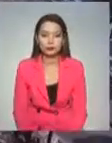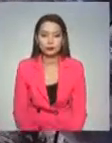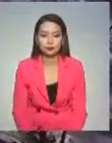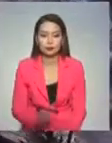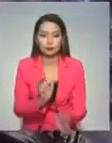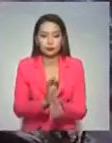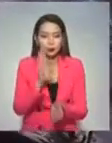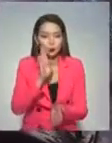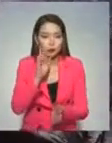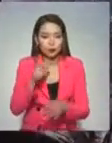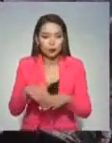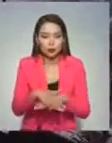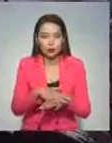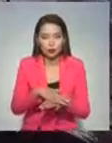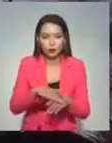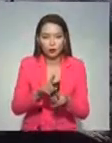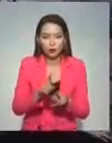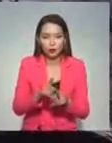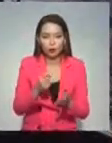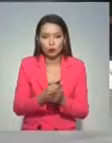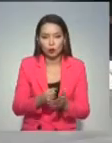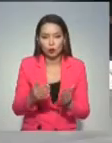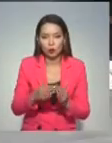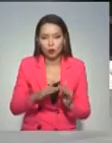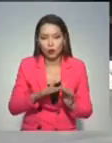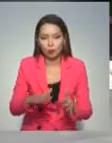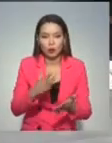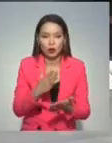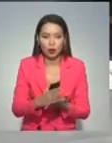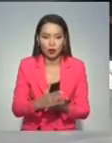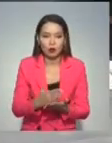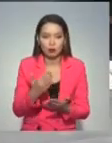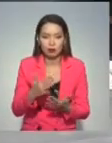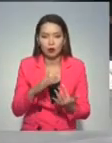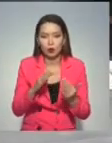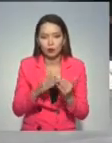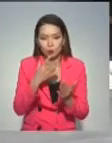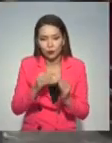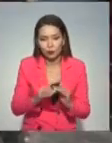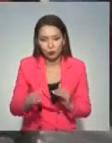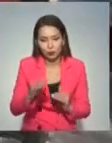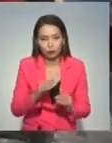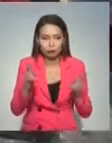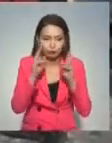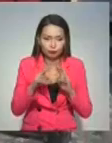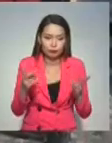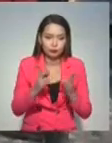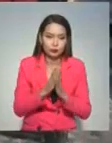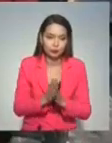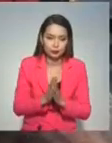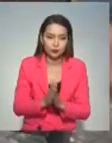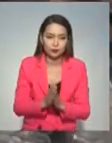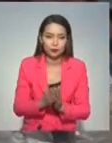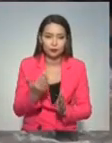Ластанған су тұрғындардың ауласына дейін ағып келеді, сондықтан жұрт аулалардан сынама алуды сұрап отыр. Карбиттен аққан су